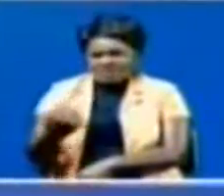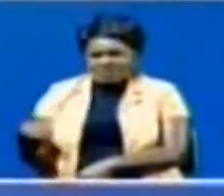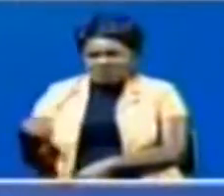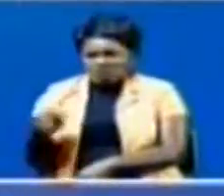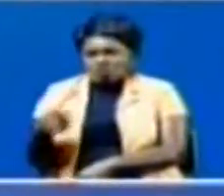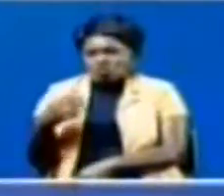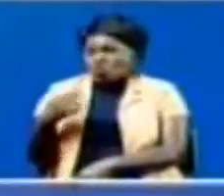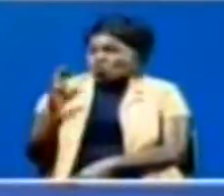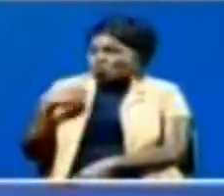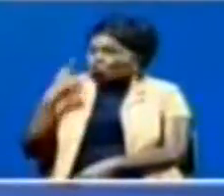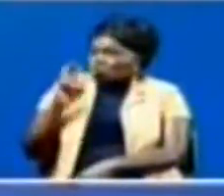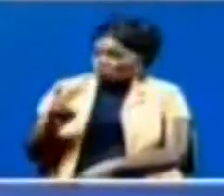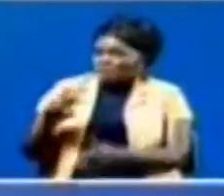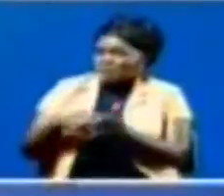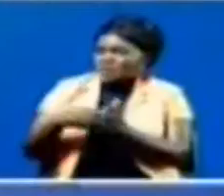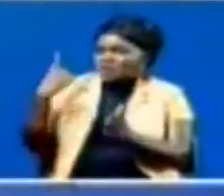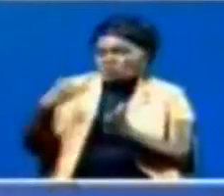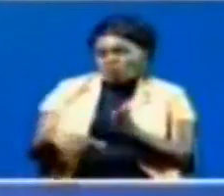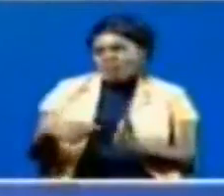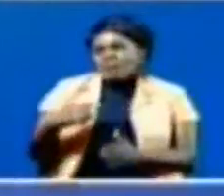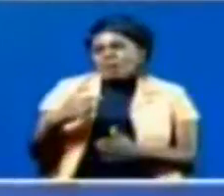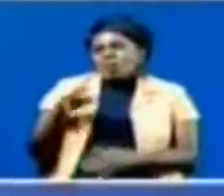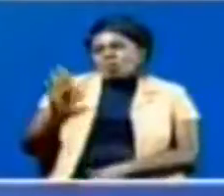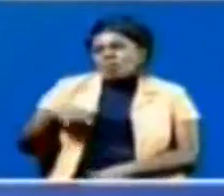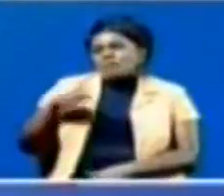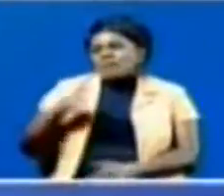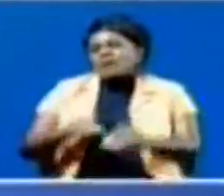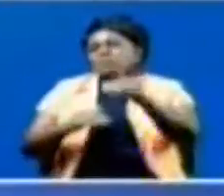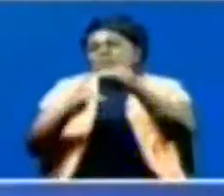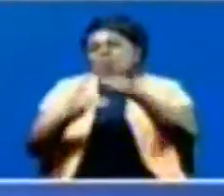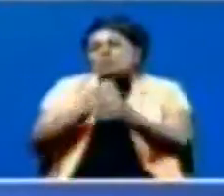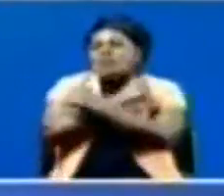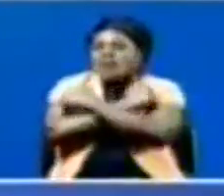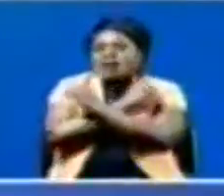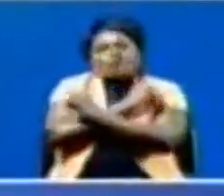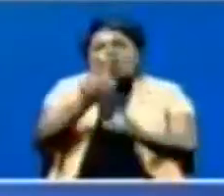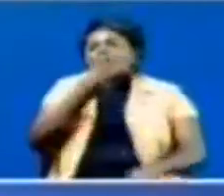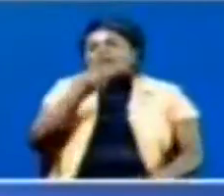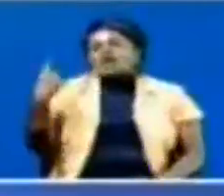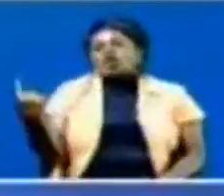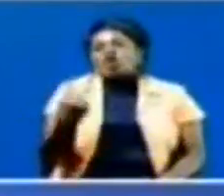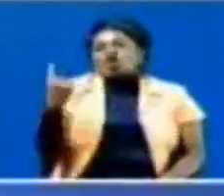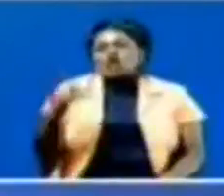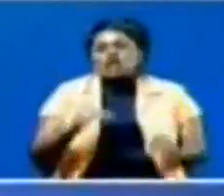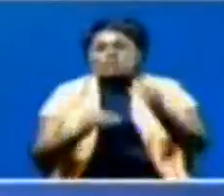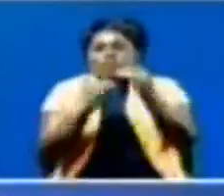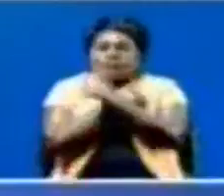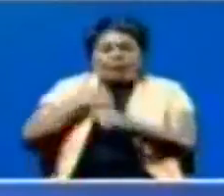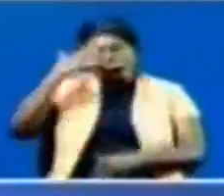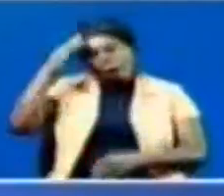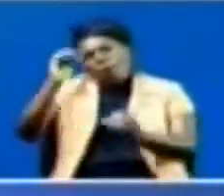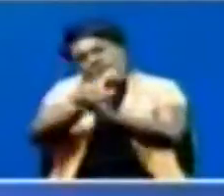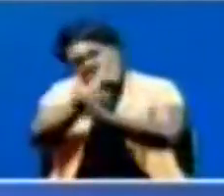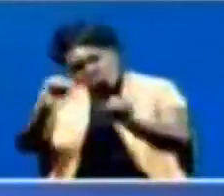vijizio utaangaliwa na nani? Kwa hivyo namaanisha kuwa kazi wanawake hawapimi mapenzi kwa wanaume, ni wanaume peke yake. Mimi sijui,